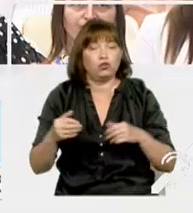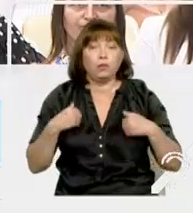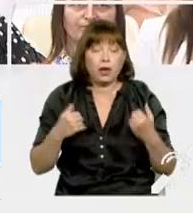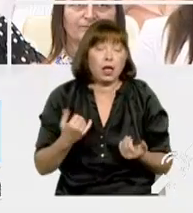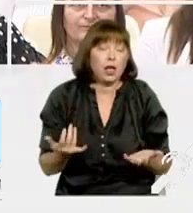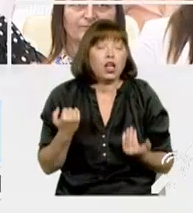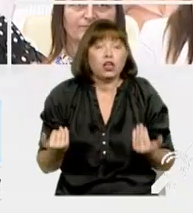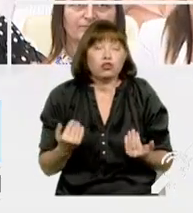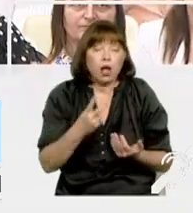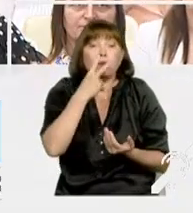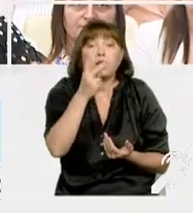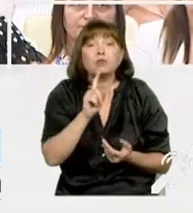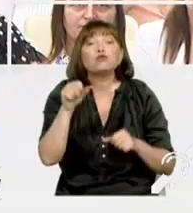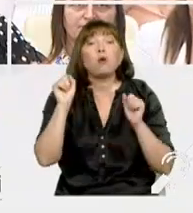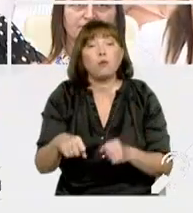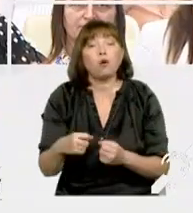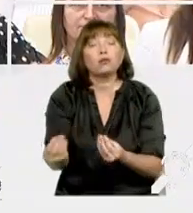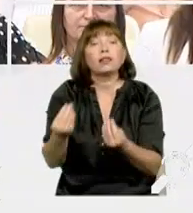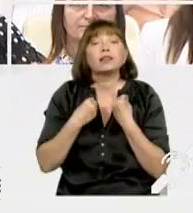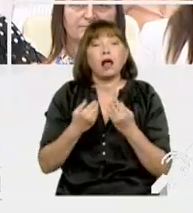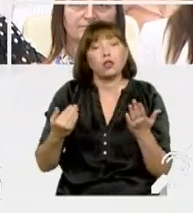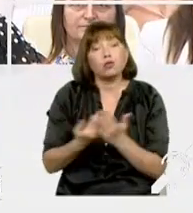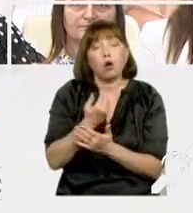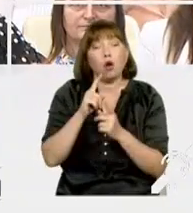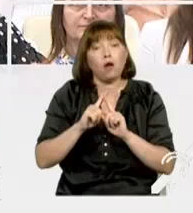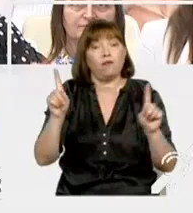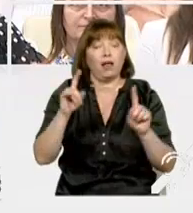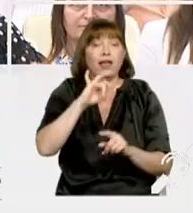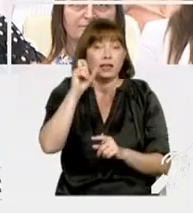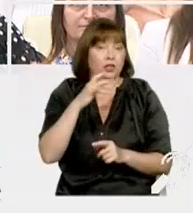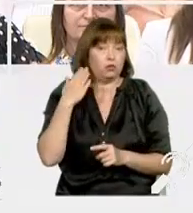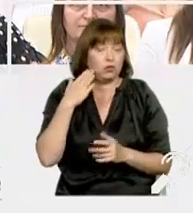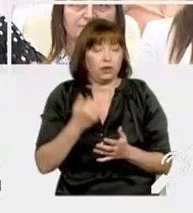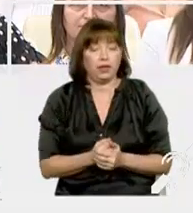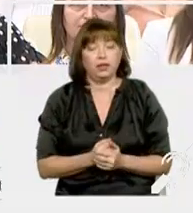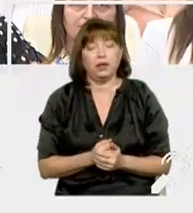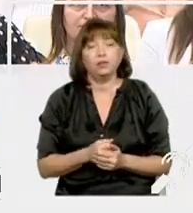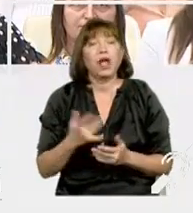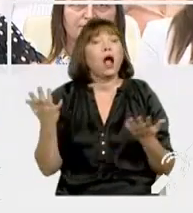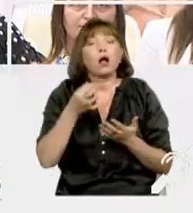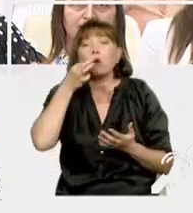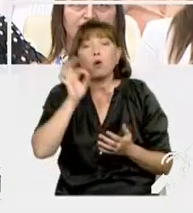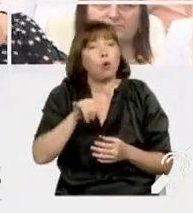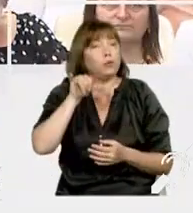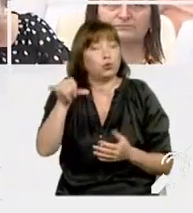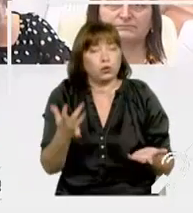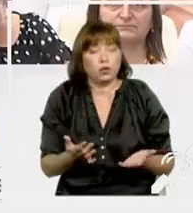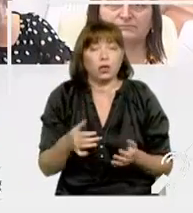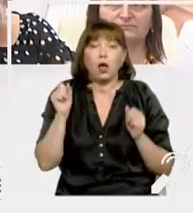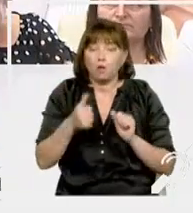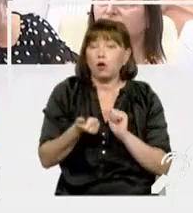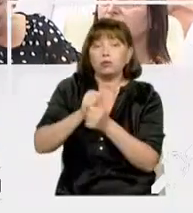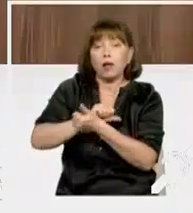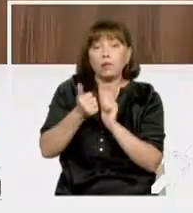ce ne poate bucura, să zicem, cadrele didactice din România, ce experiențe au ei, să facem un schimb de